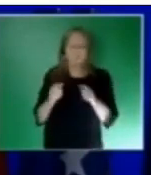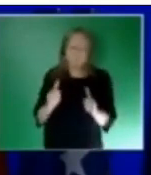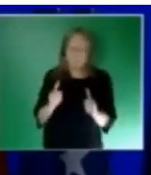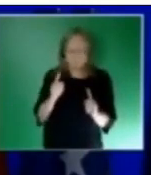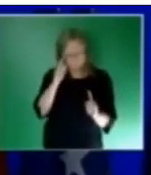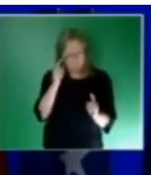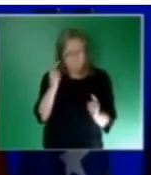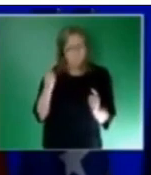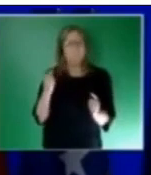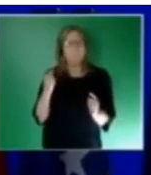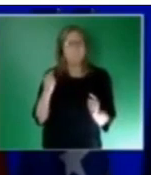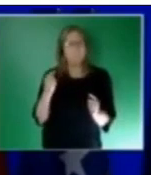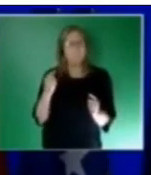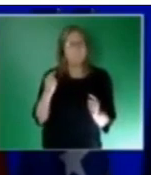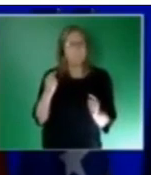indefinidamente